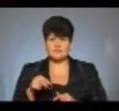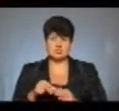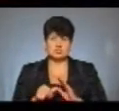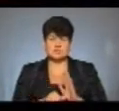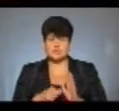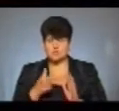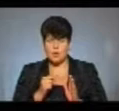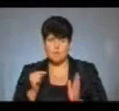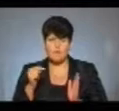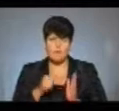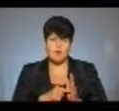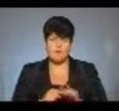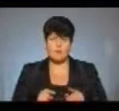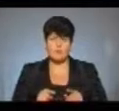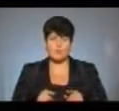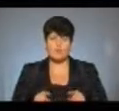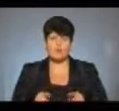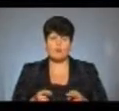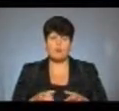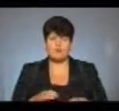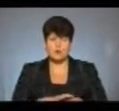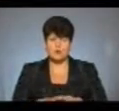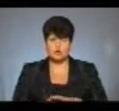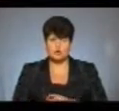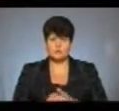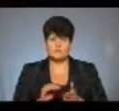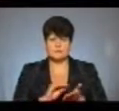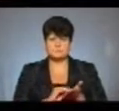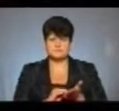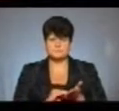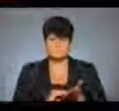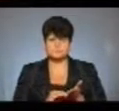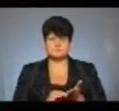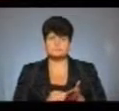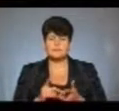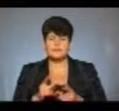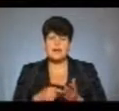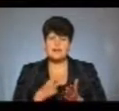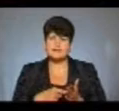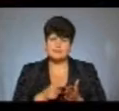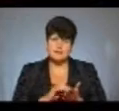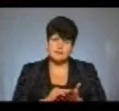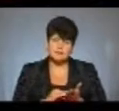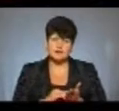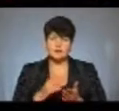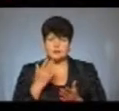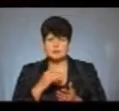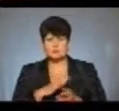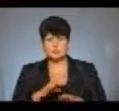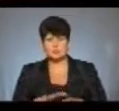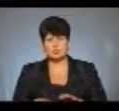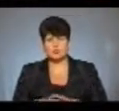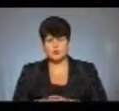2016 року потрапив у полон. У збірці є календар, який Андрій Бесараб вів під час російсько-української війни та коли перебував у